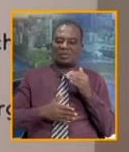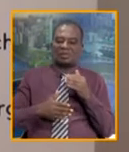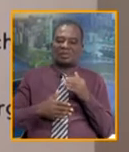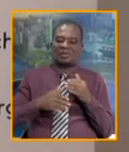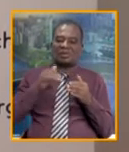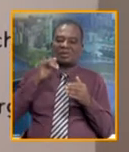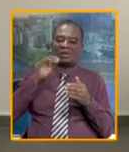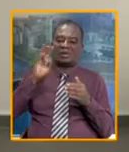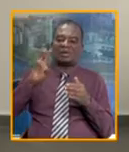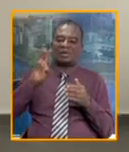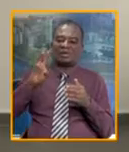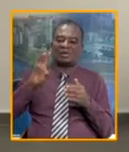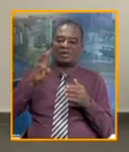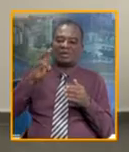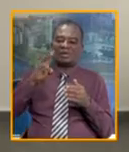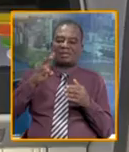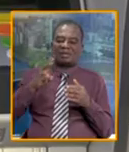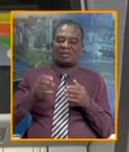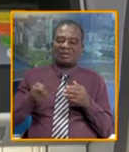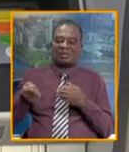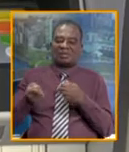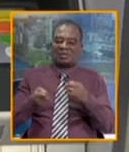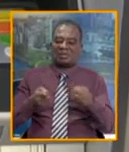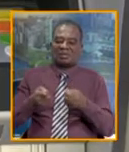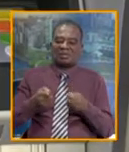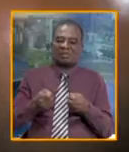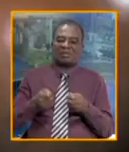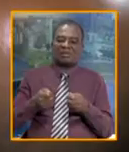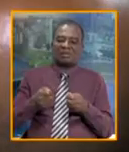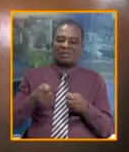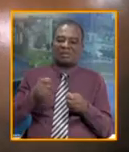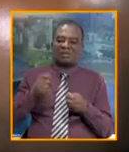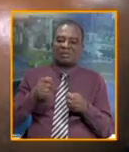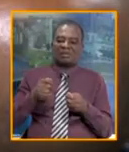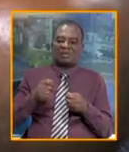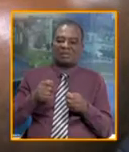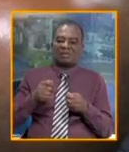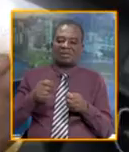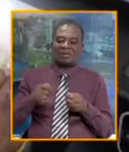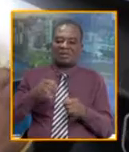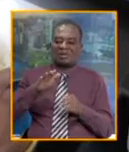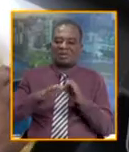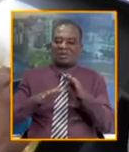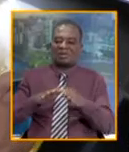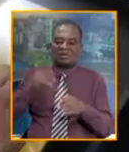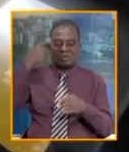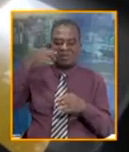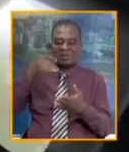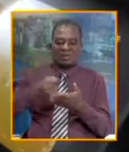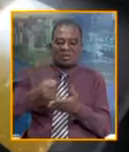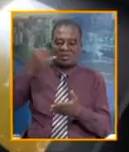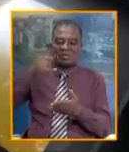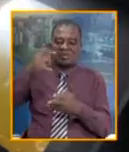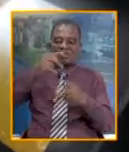Sept guichets automatiques, dont deux de dernière génération, dits guichets intelligents. Un pas de plus pour le trésor public dans